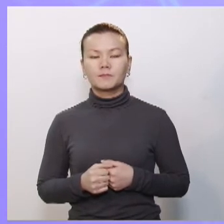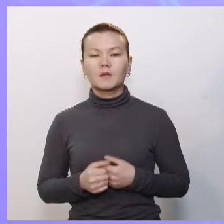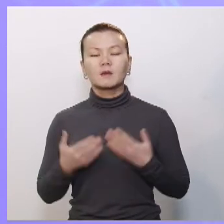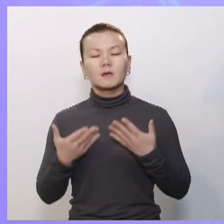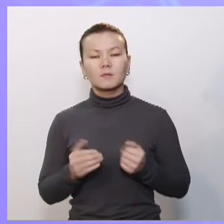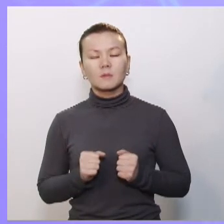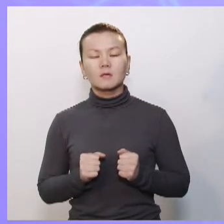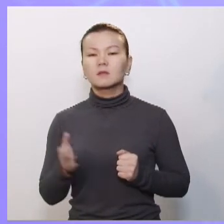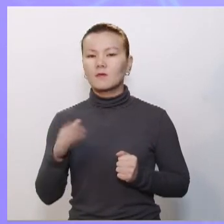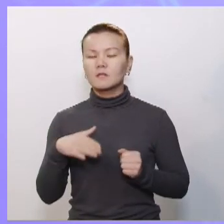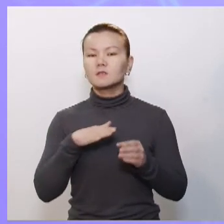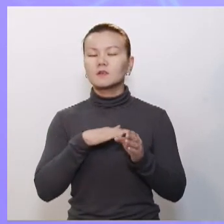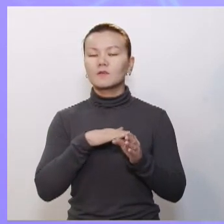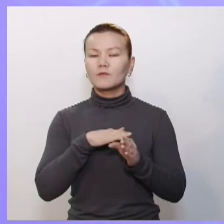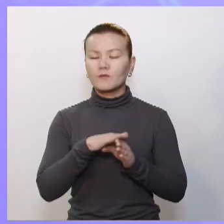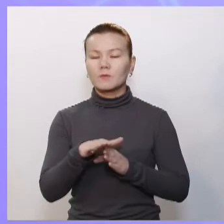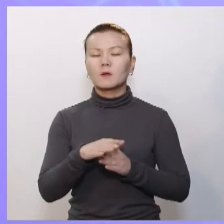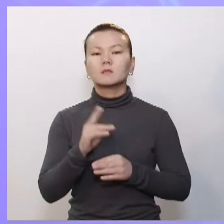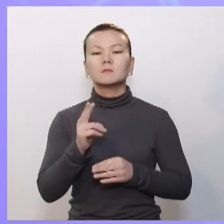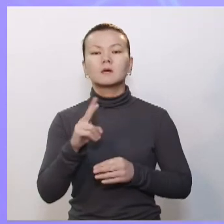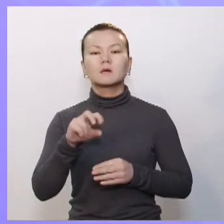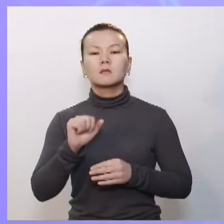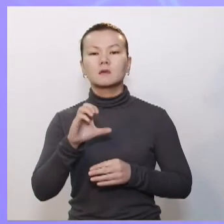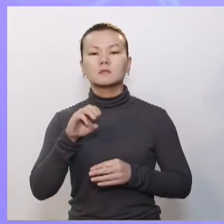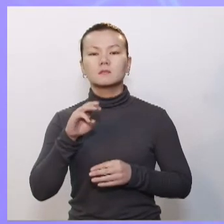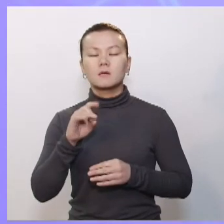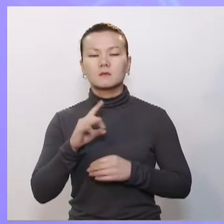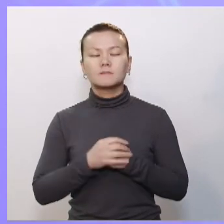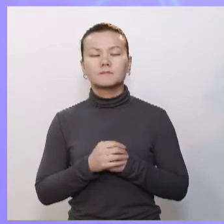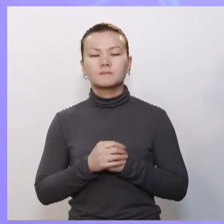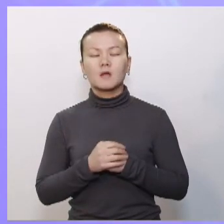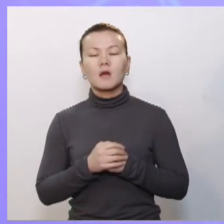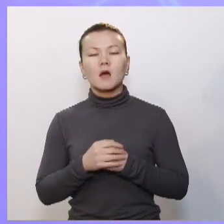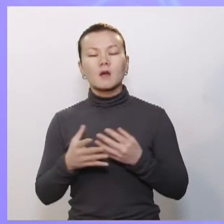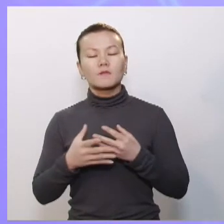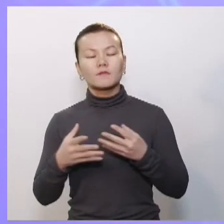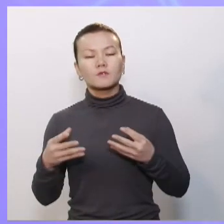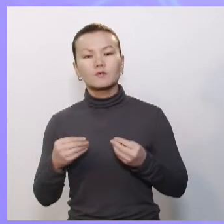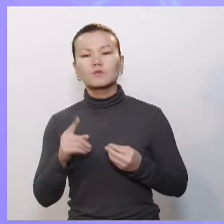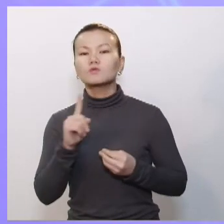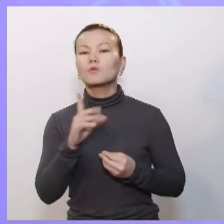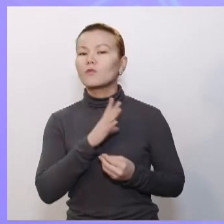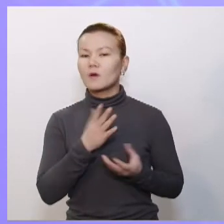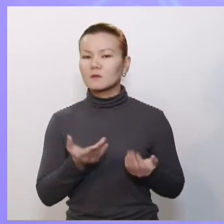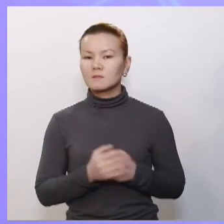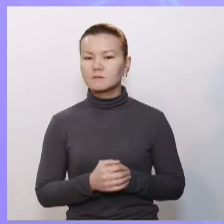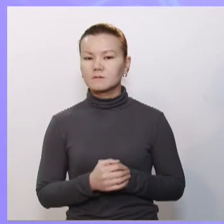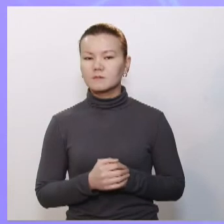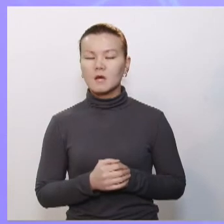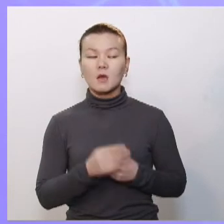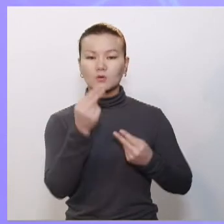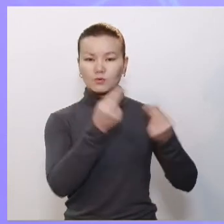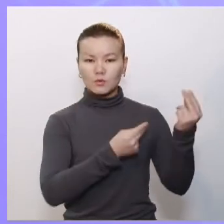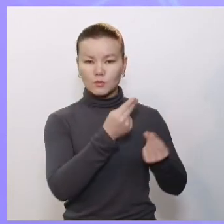Эми келгиле кластерди толтурабыз. Жазында эмне болот? Сүрөттөп бергиле.